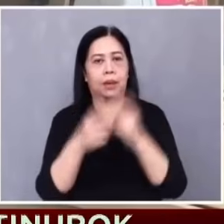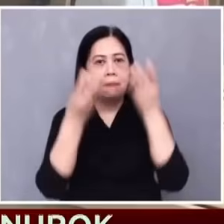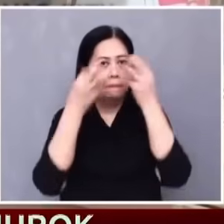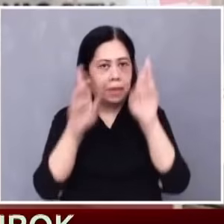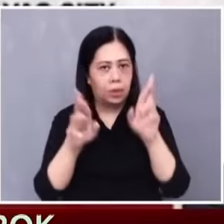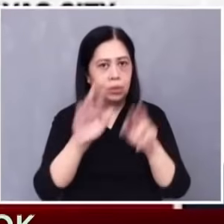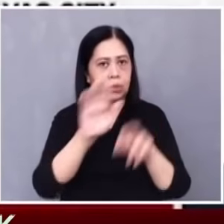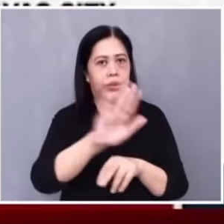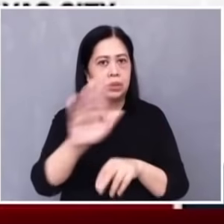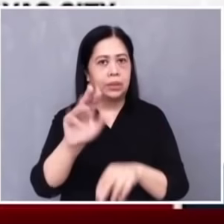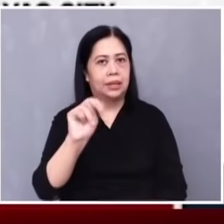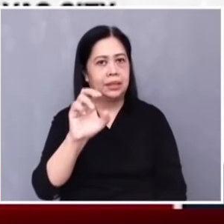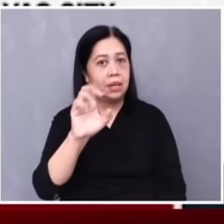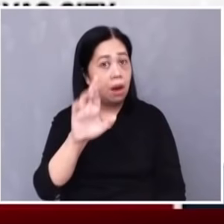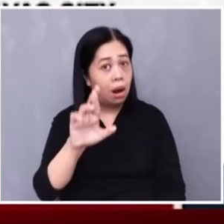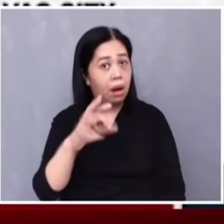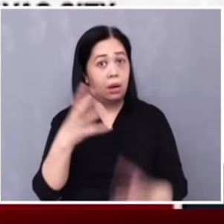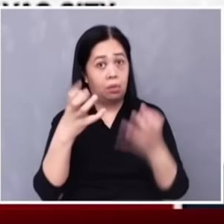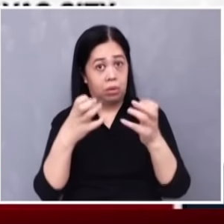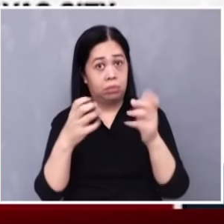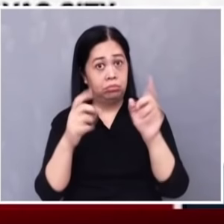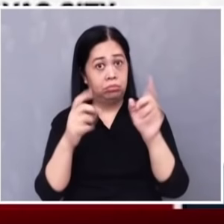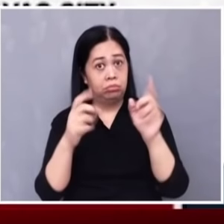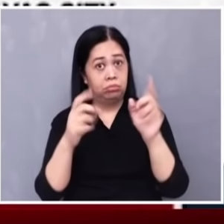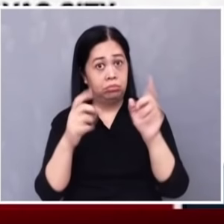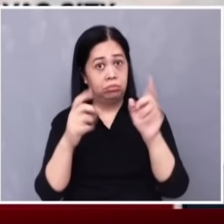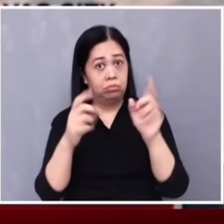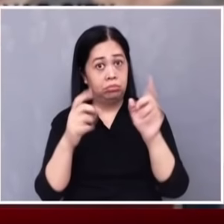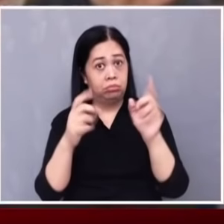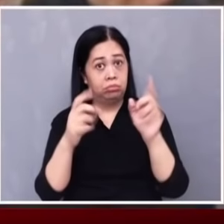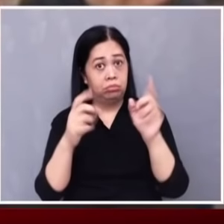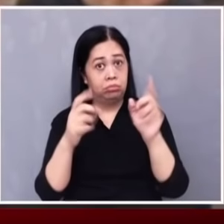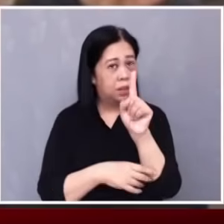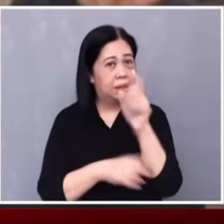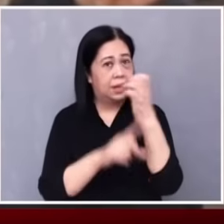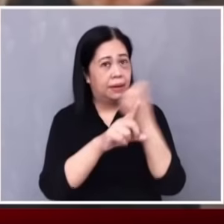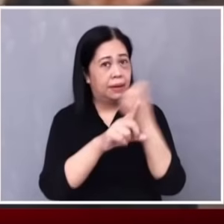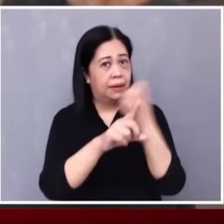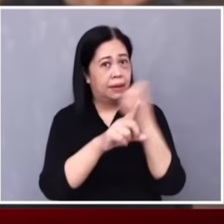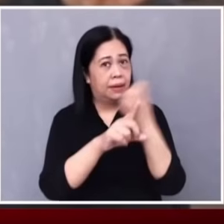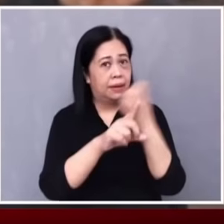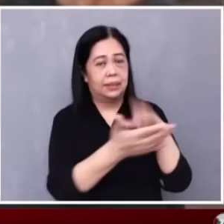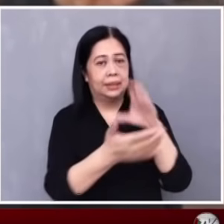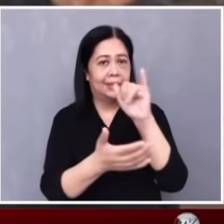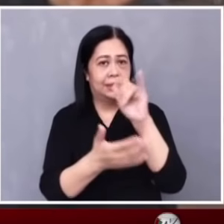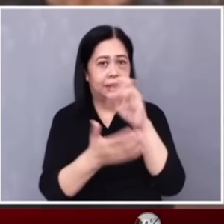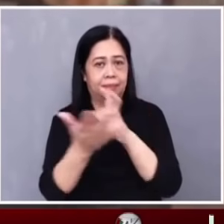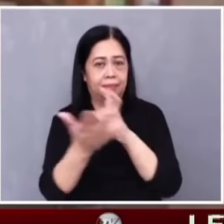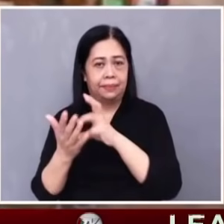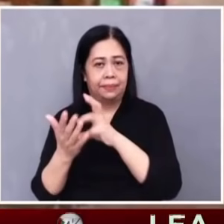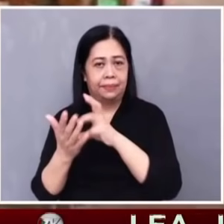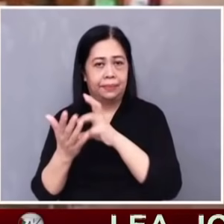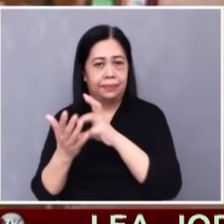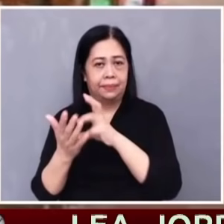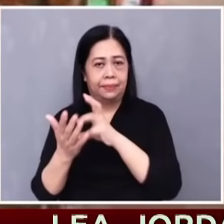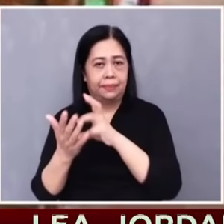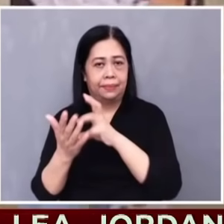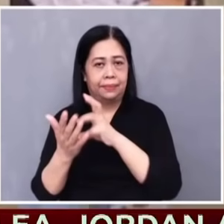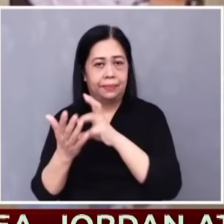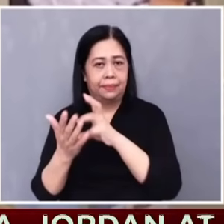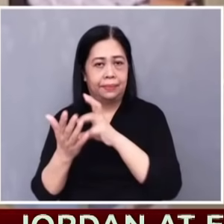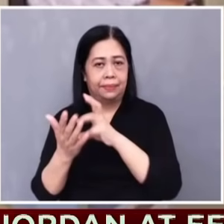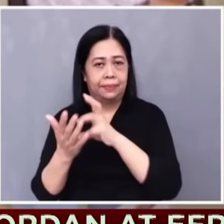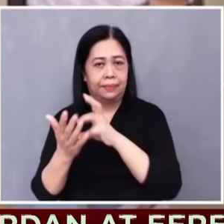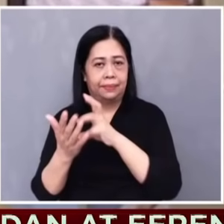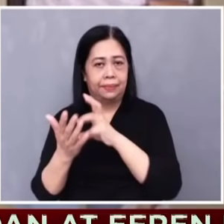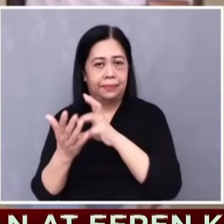na mag-pilot test din kahit isa sa bawat lungsod. Ayon sa DepEd, patungo na talaga ang face-to-face classes